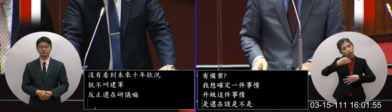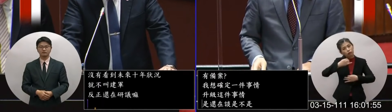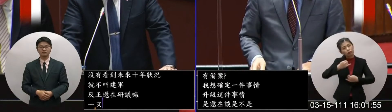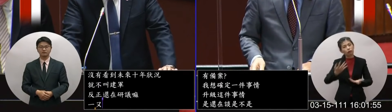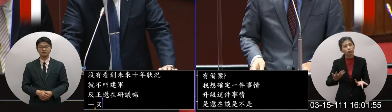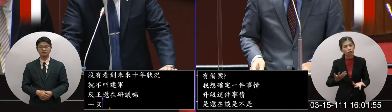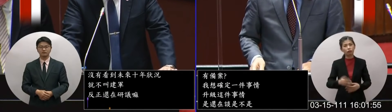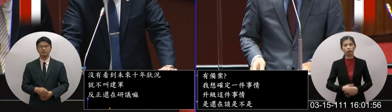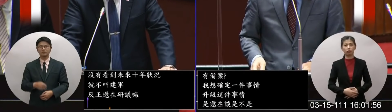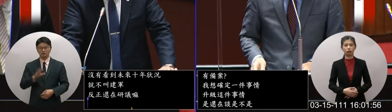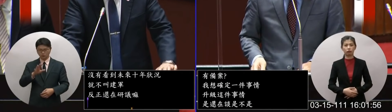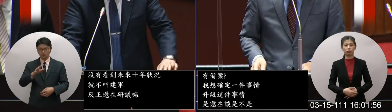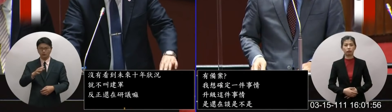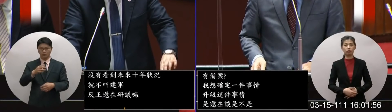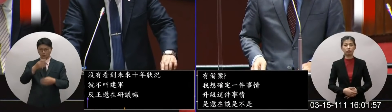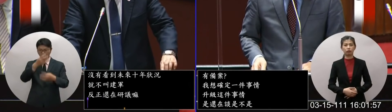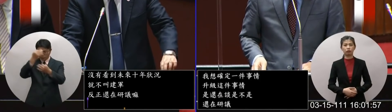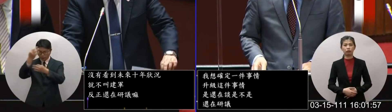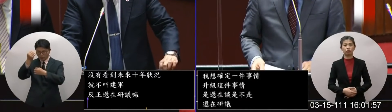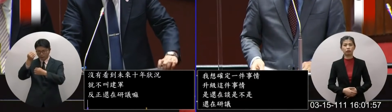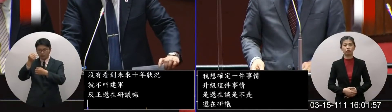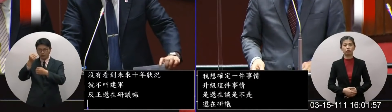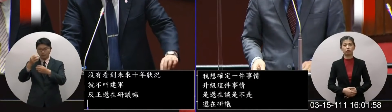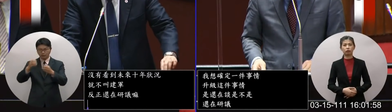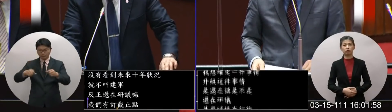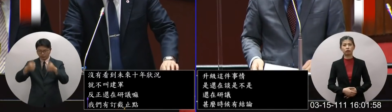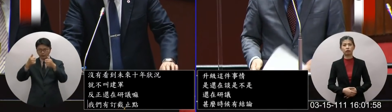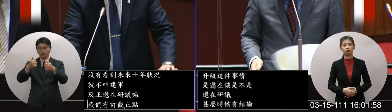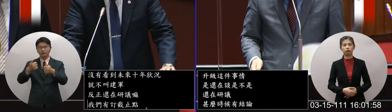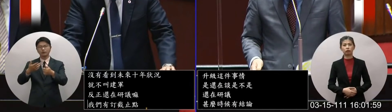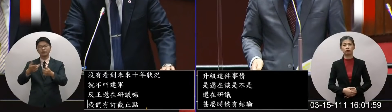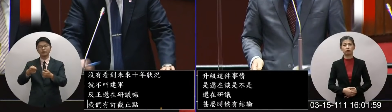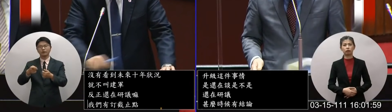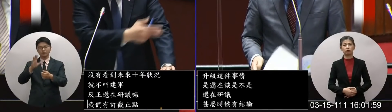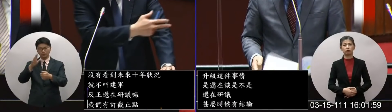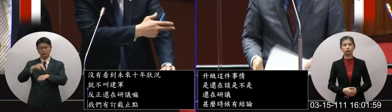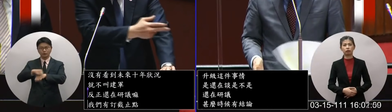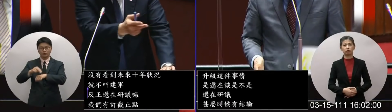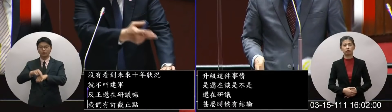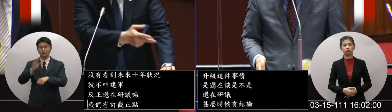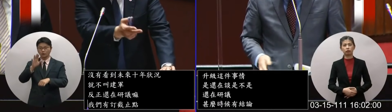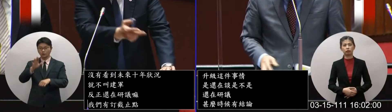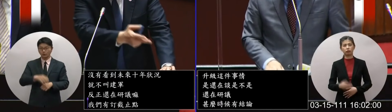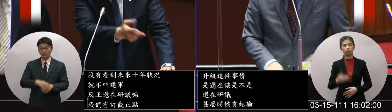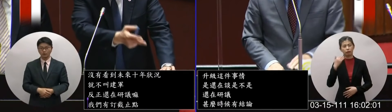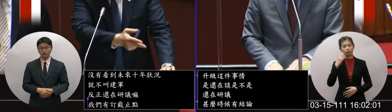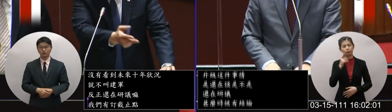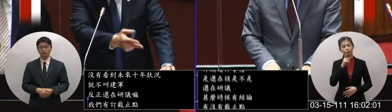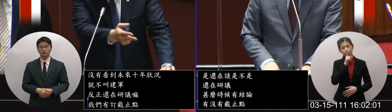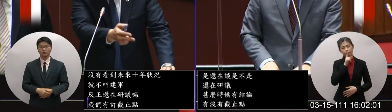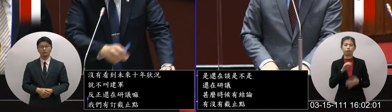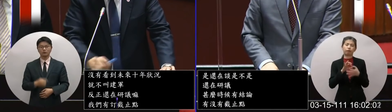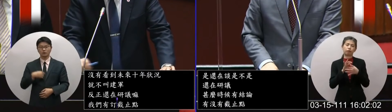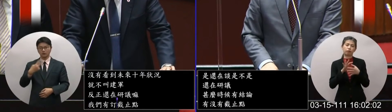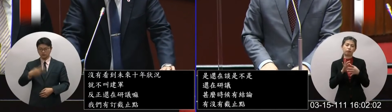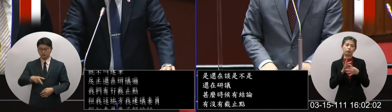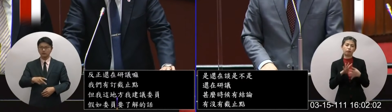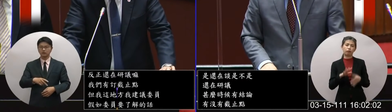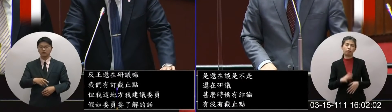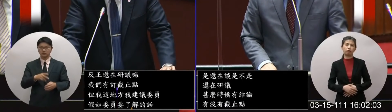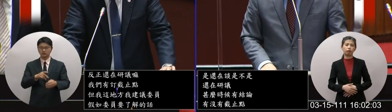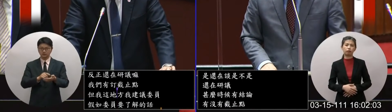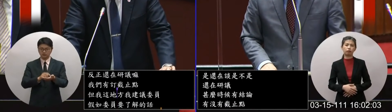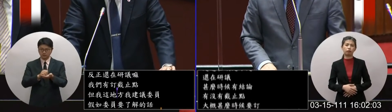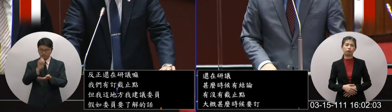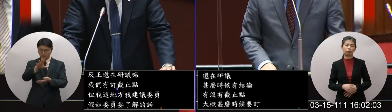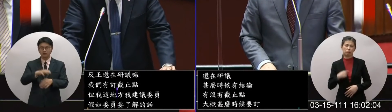要做一个决定？ 我们有定截止点，但我这个地方我建议委员讲，只要委员要了解。 如果你涉及到不方便讲，没有关系。 跟委员做很详细。 我会